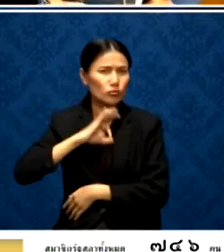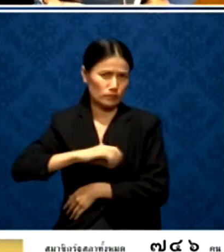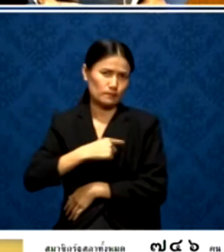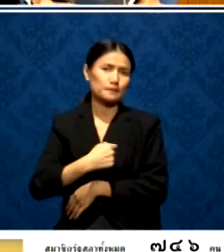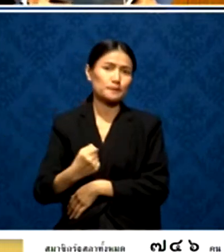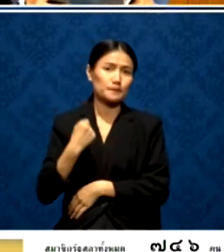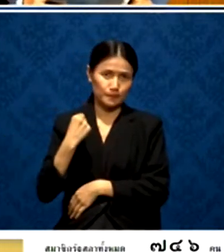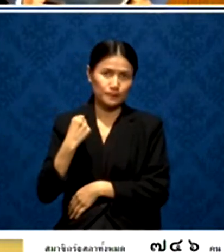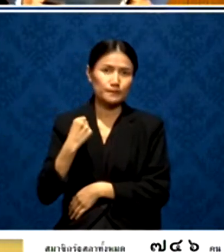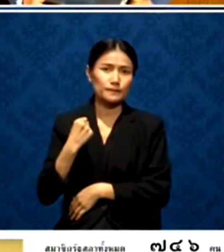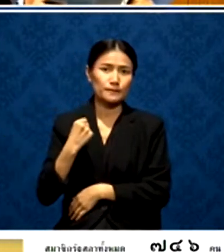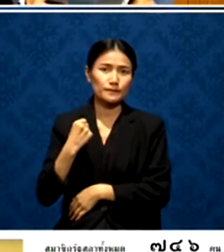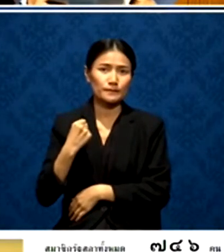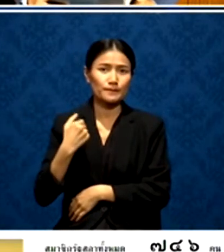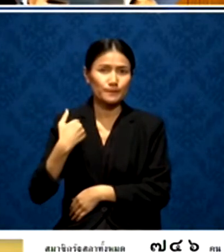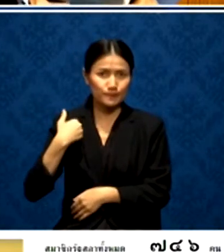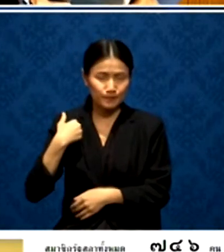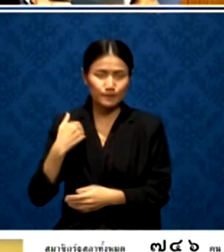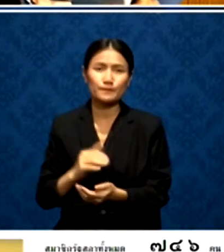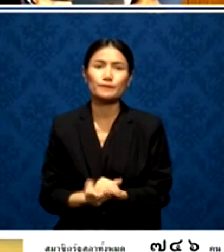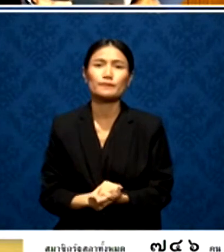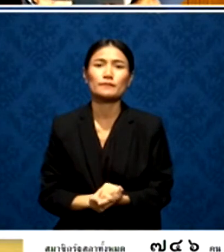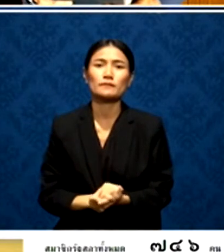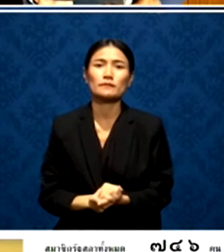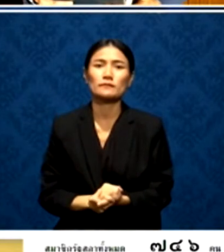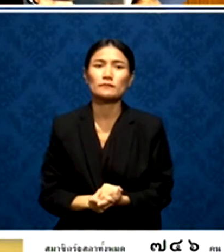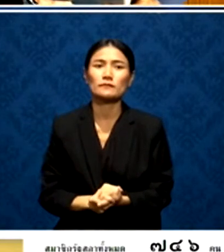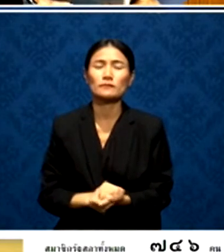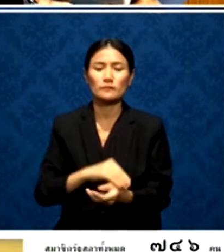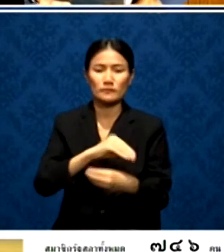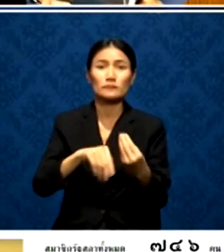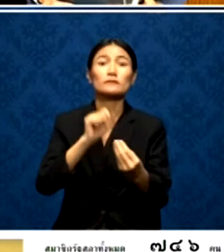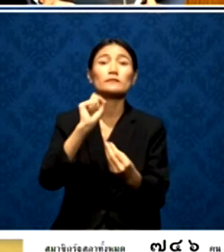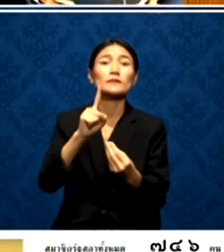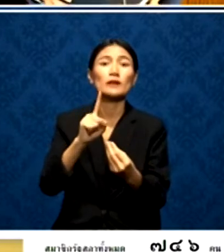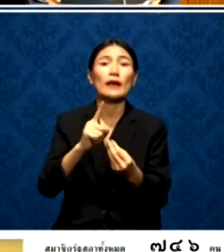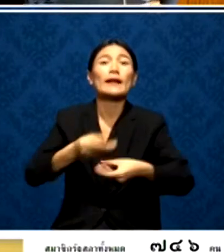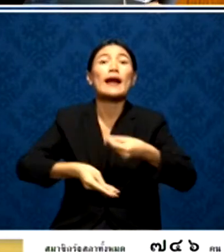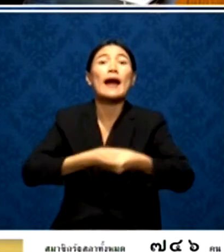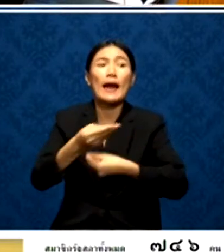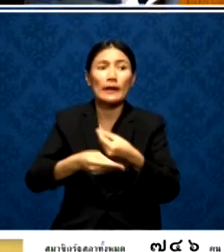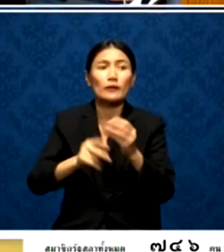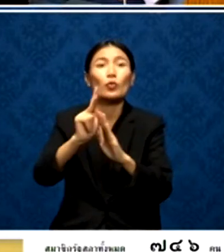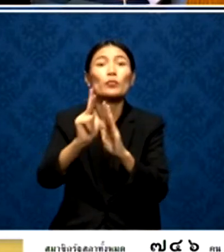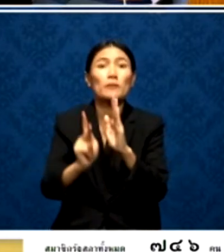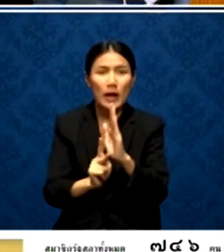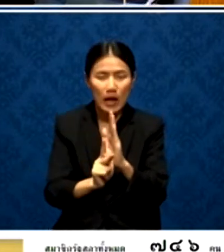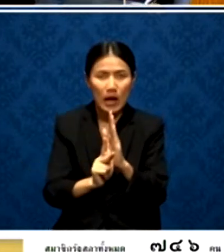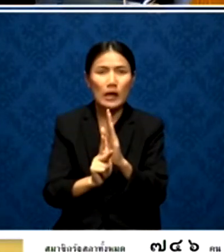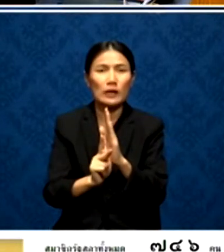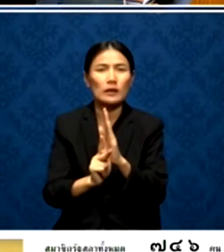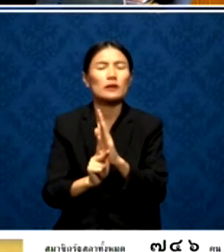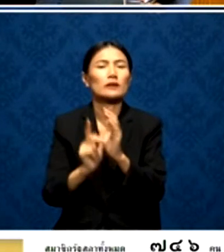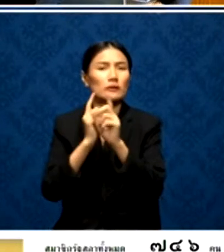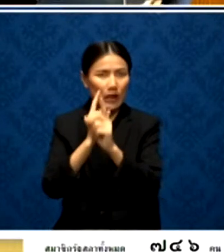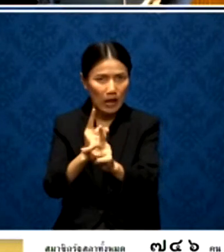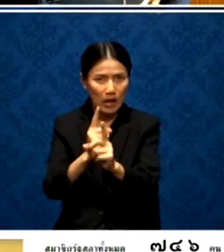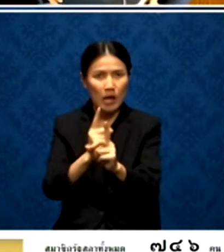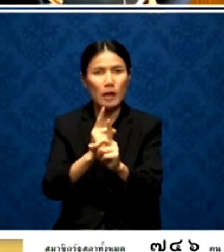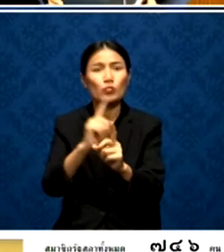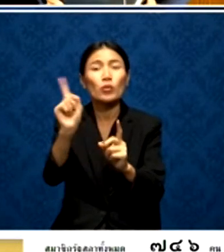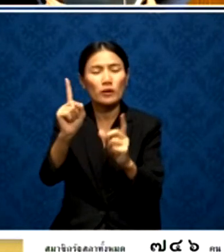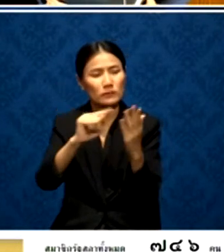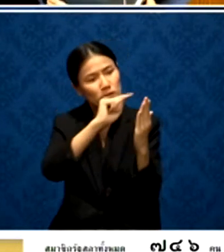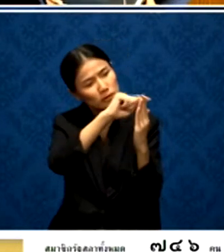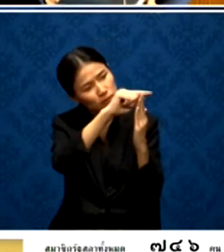ในขณะเดียวกันรัฐบาลจะดำเนินการพัฒนาเศรษฐกิจการค้าที่ถูกกฎหมายตามแนวชายแดนเพื่อสร้างเงิน